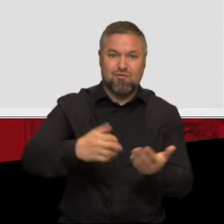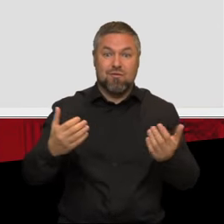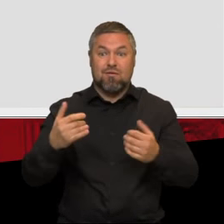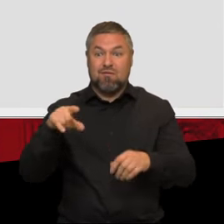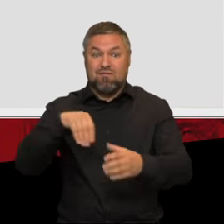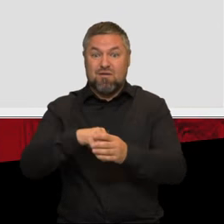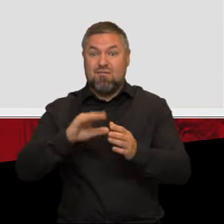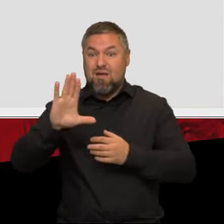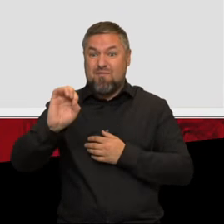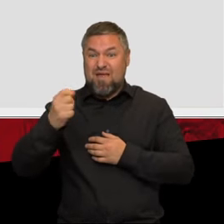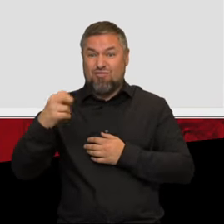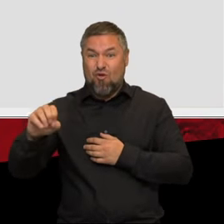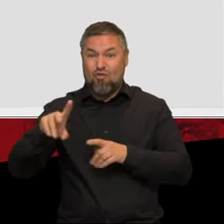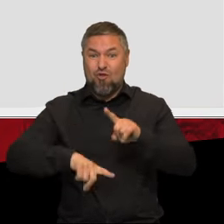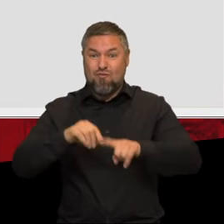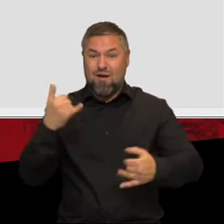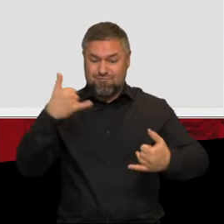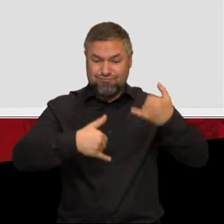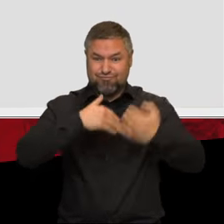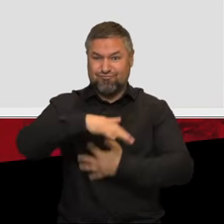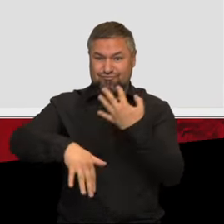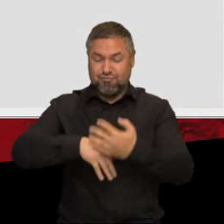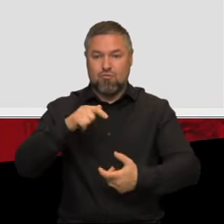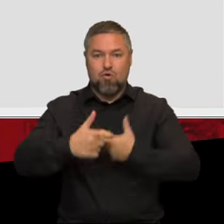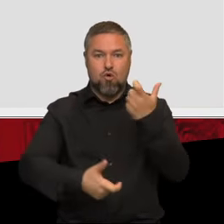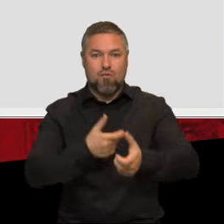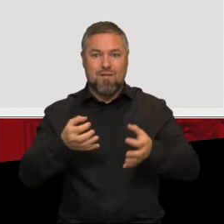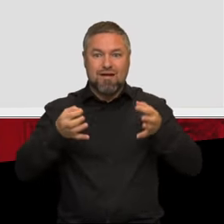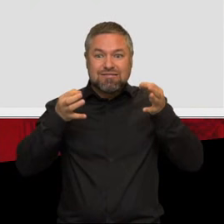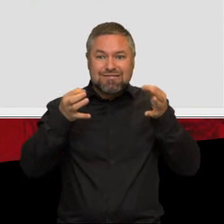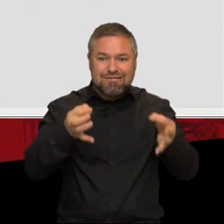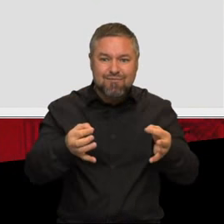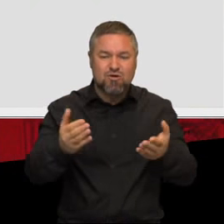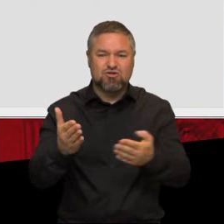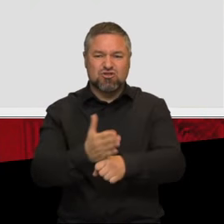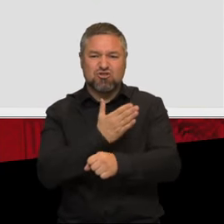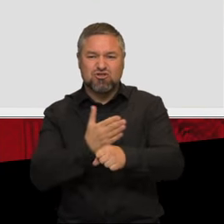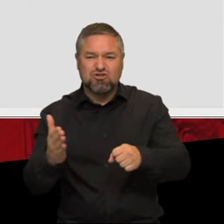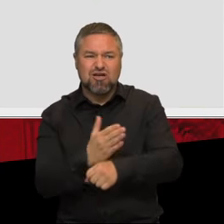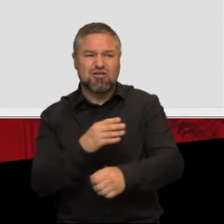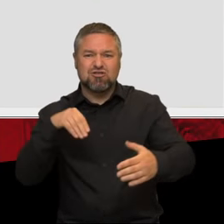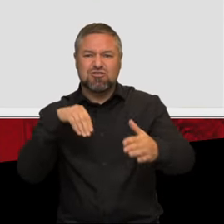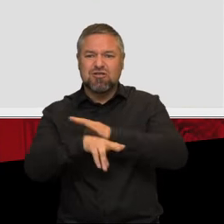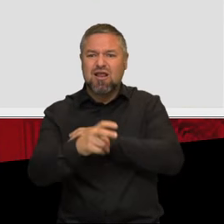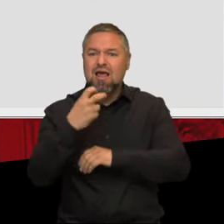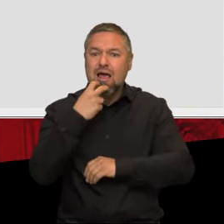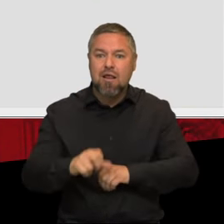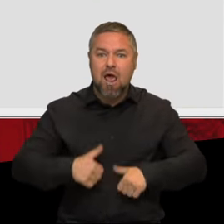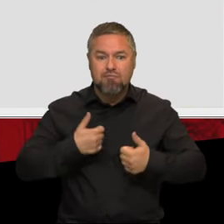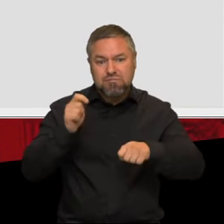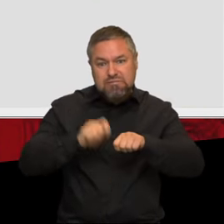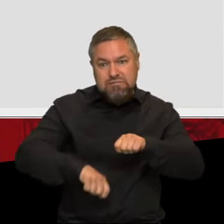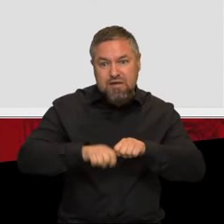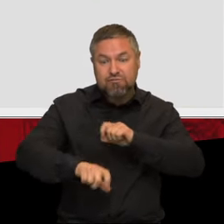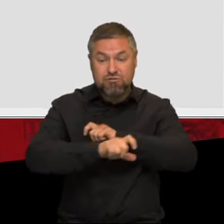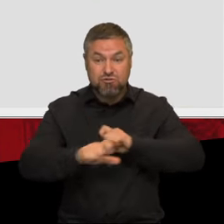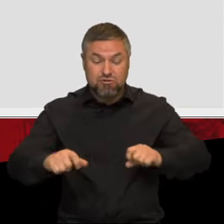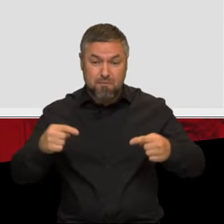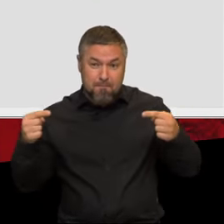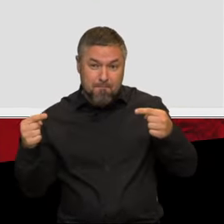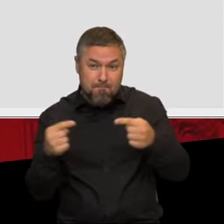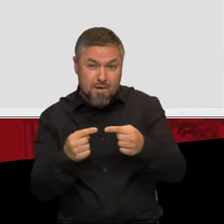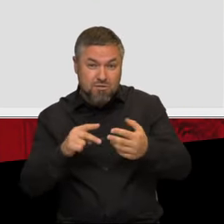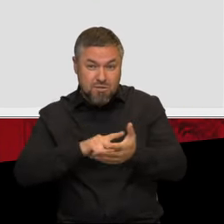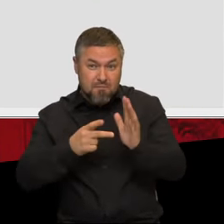dodam. Możemy tworzyć prototypy samochodów czy części elektronicznych w celu sprawdzenia, czy zgadzają